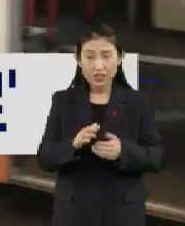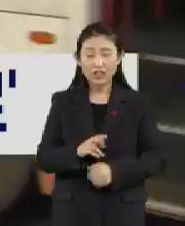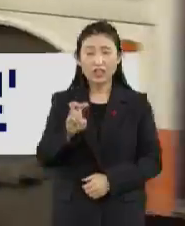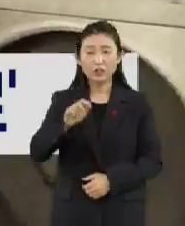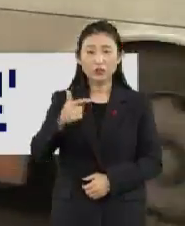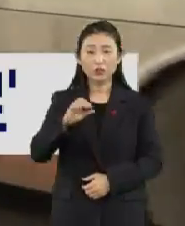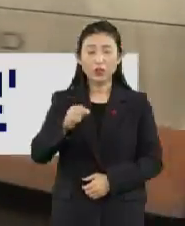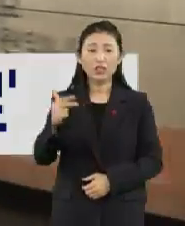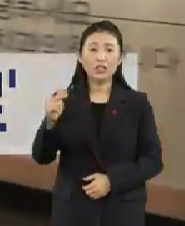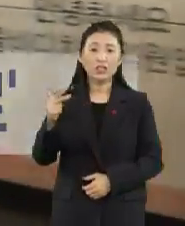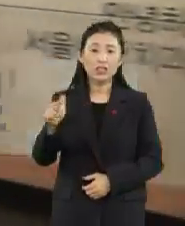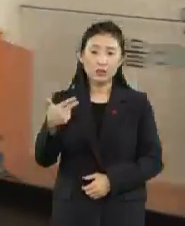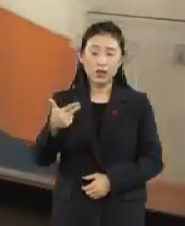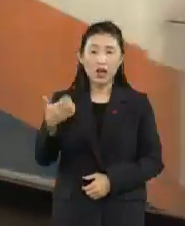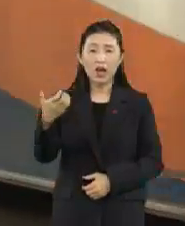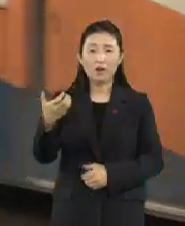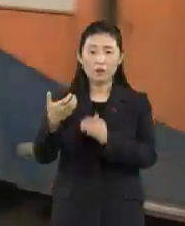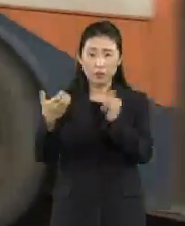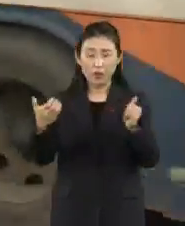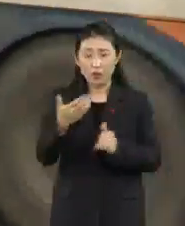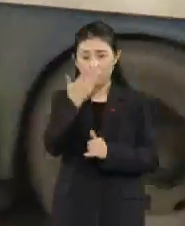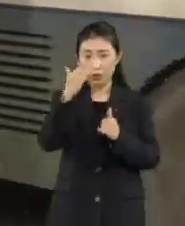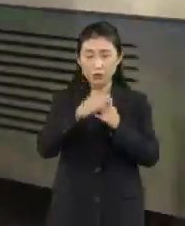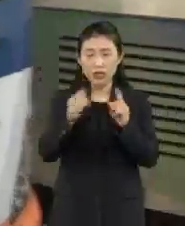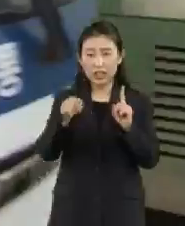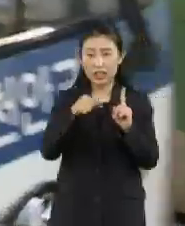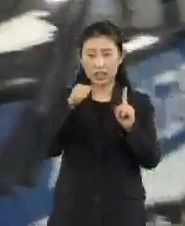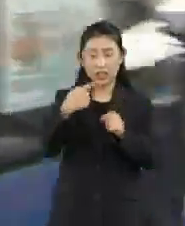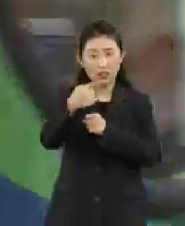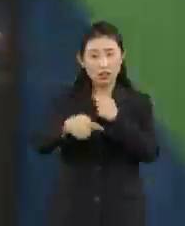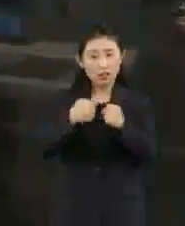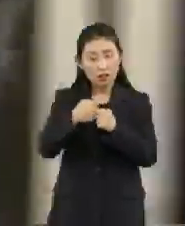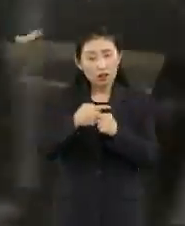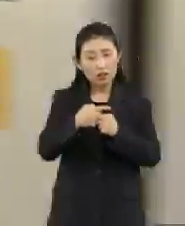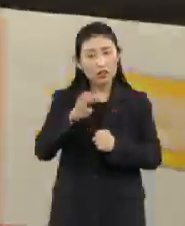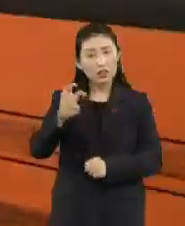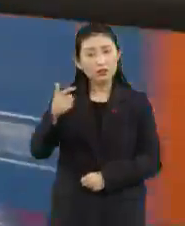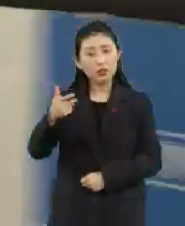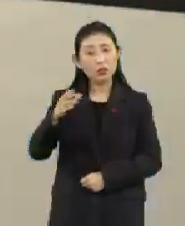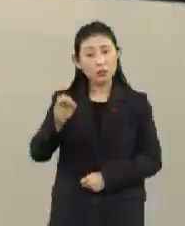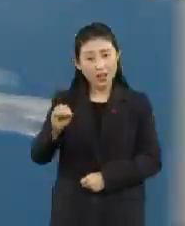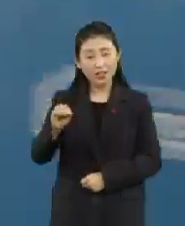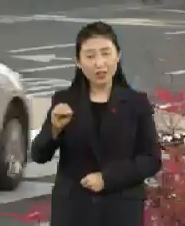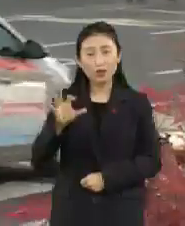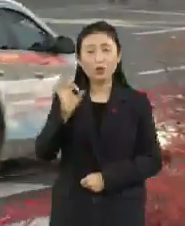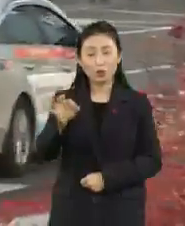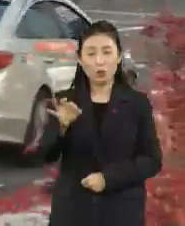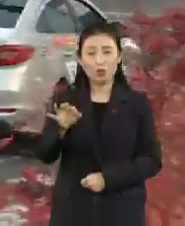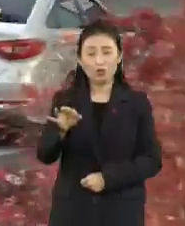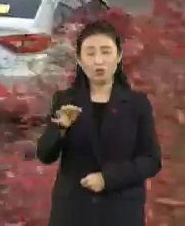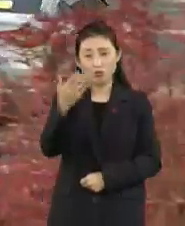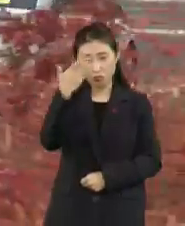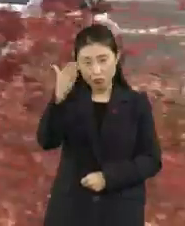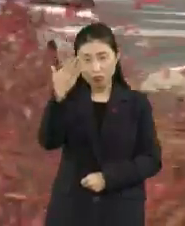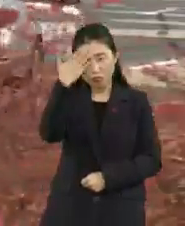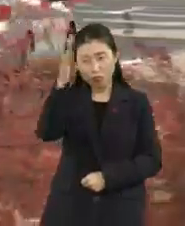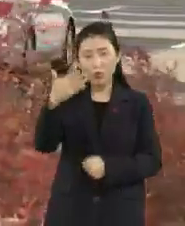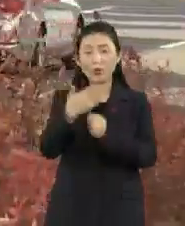26만 700 90명 으로 청소년 1인당 연평균 36만 원 가량 지원될 예정입니다